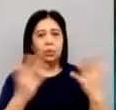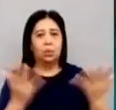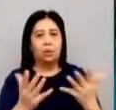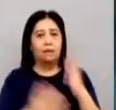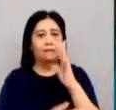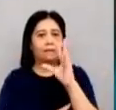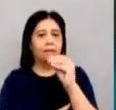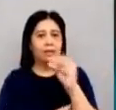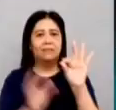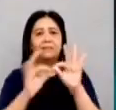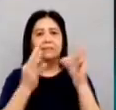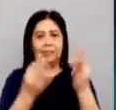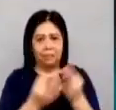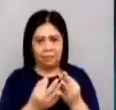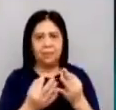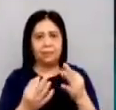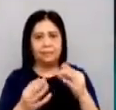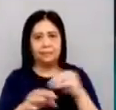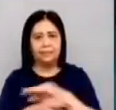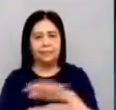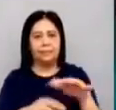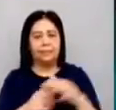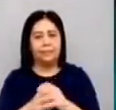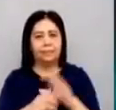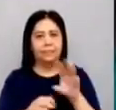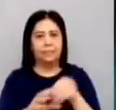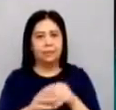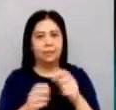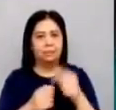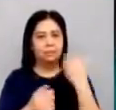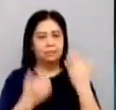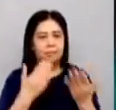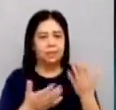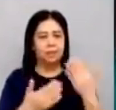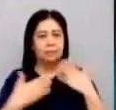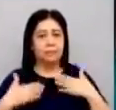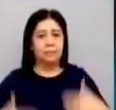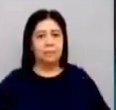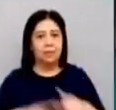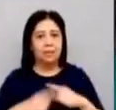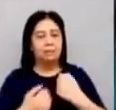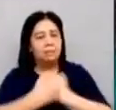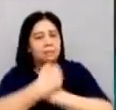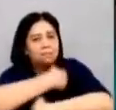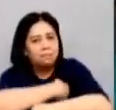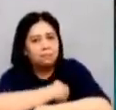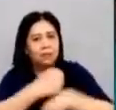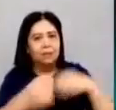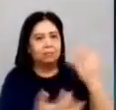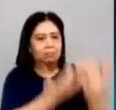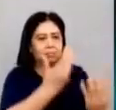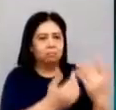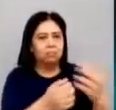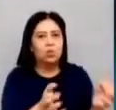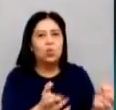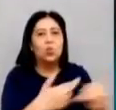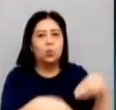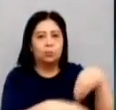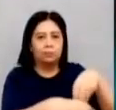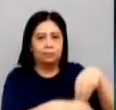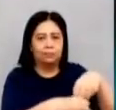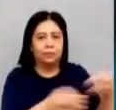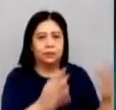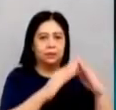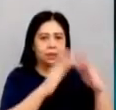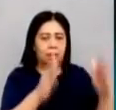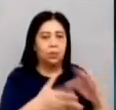ang apektado. Nakuha ang mga 10 na mga biktima na magkayakap sa naaabon nilang kwarto. Kwento ng ina ng isa